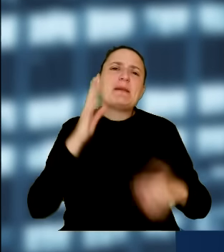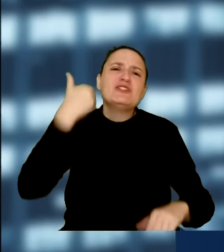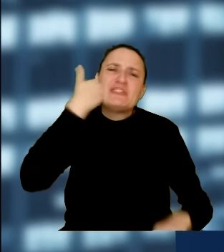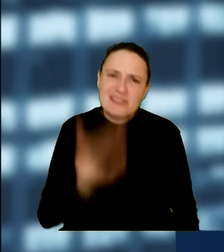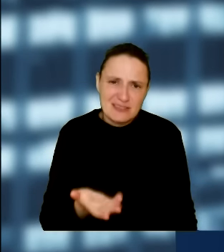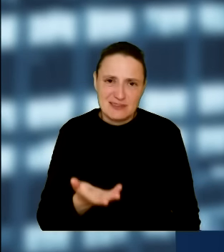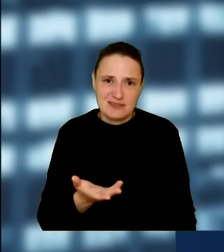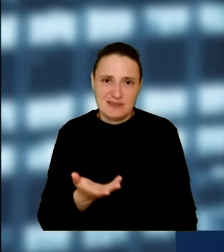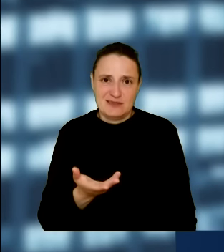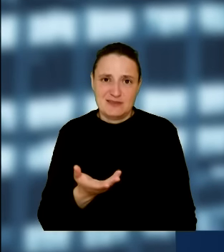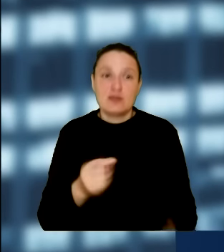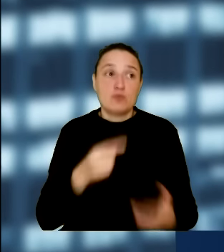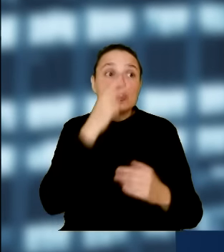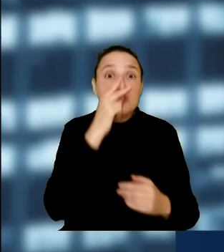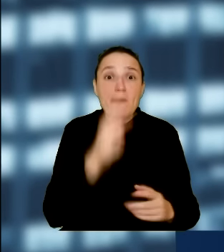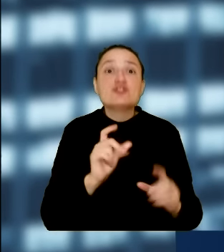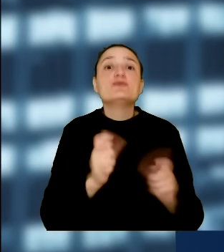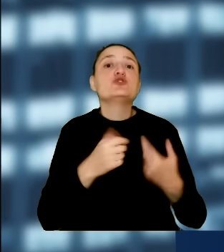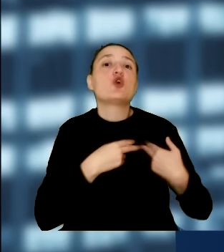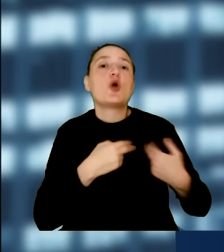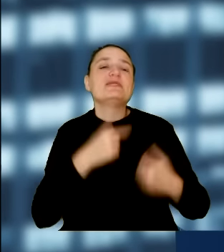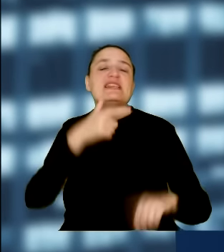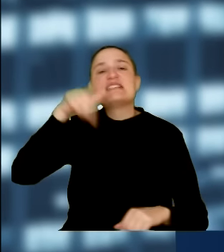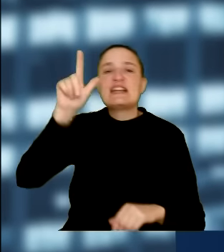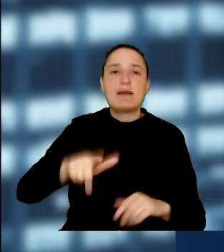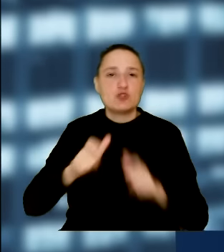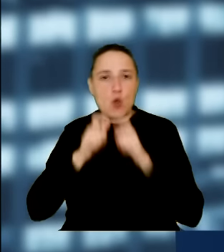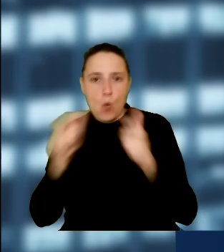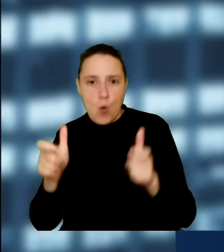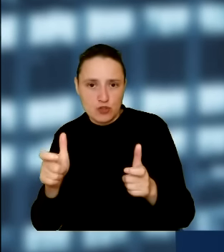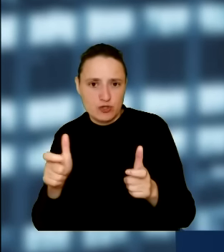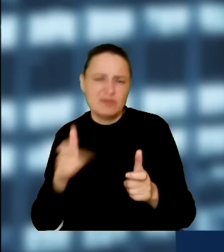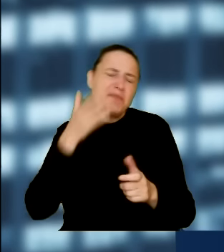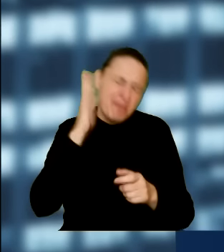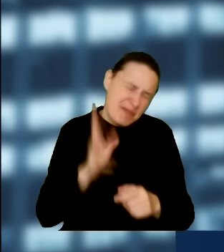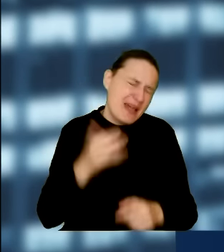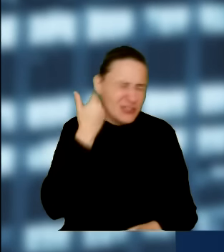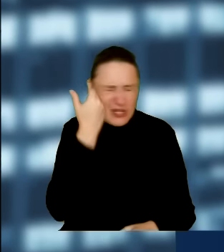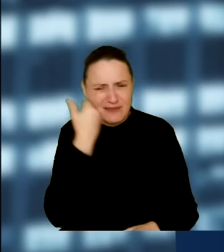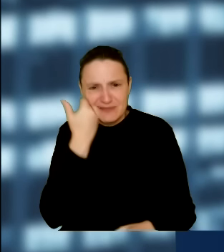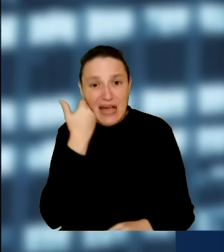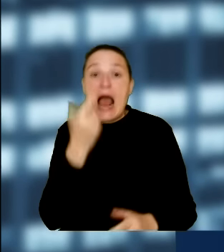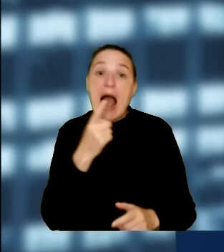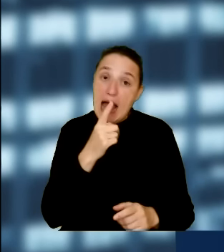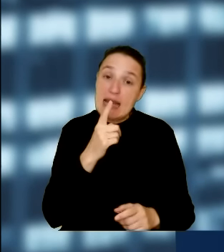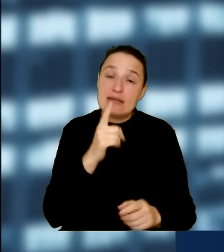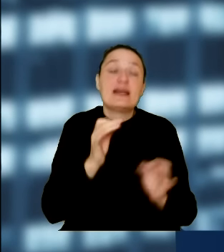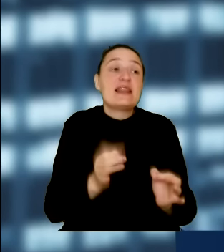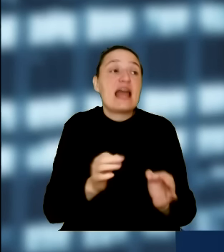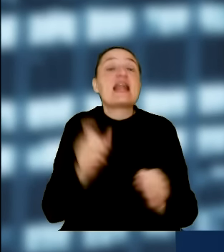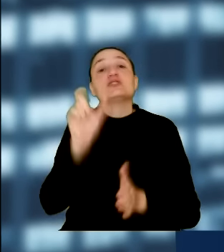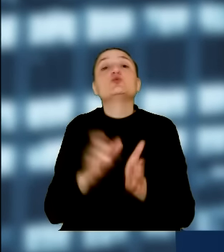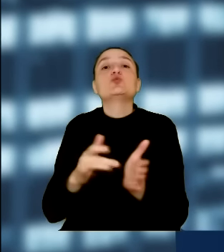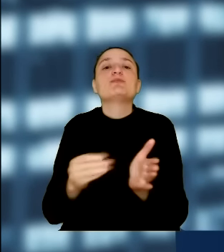tak. Zobaczymy, co ta komisja ogłosi za 2 miesiące. Moim zdaniem to będzie kompromitacja, ale widocznie do czegoś jest to Tuskowi potrzebne, żeby